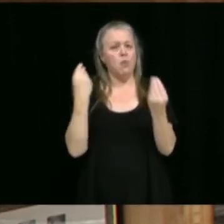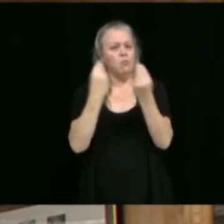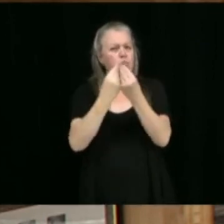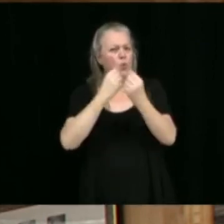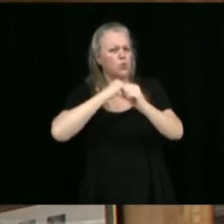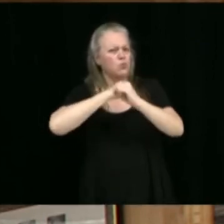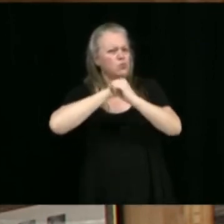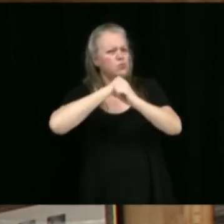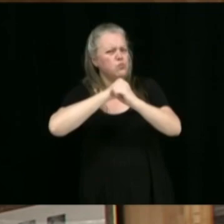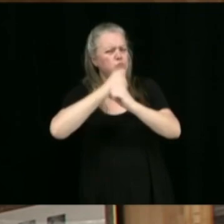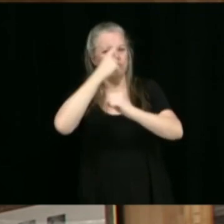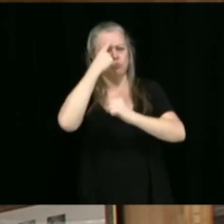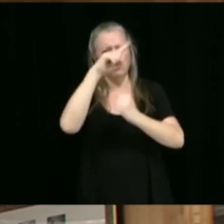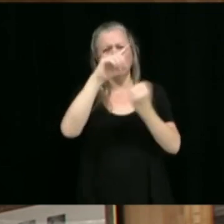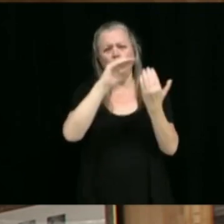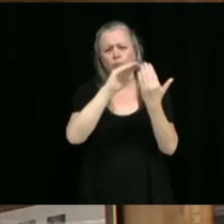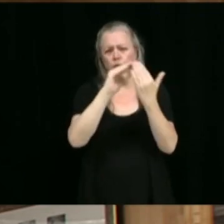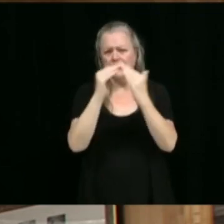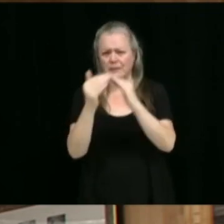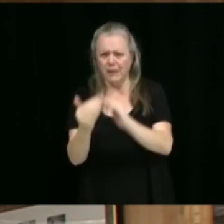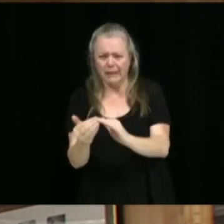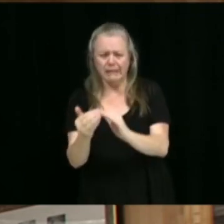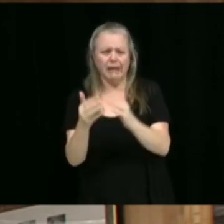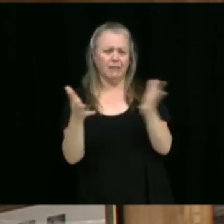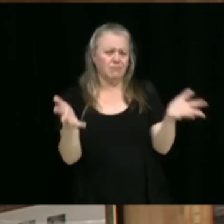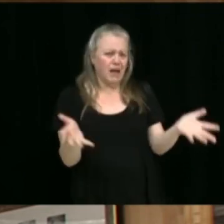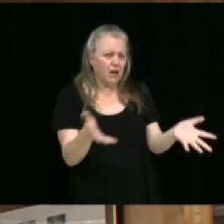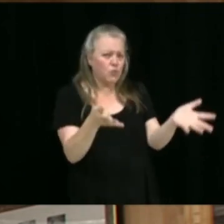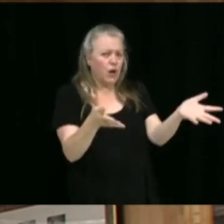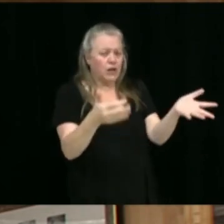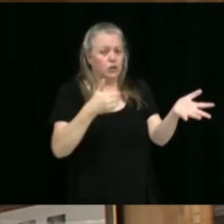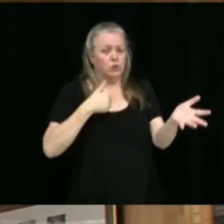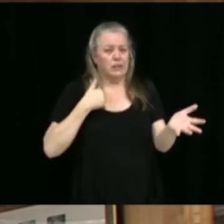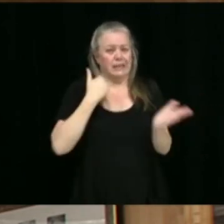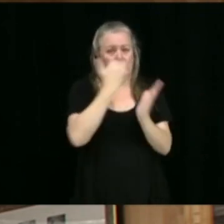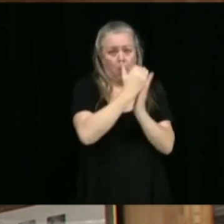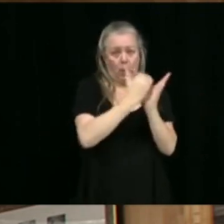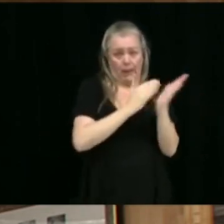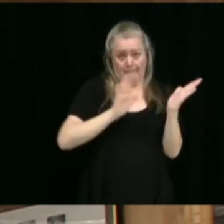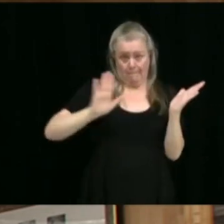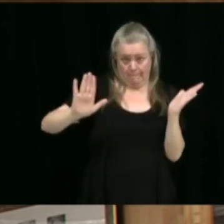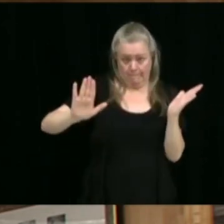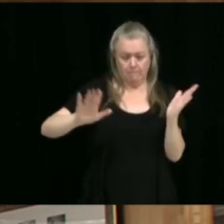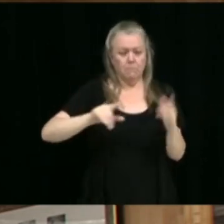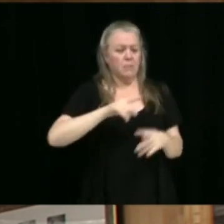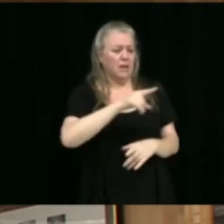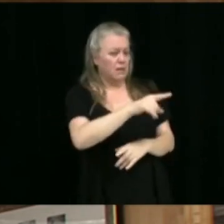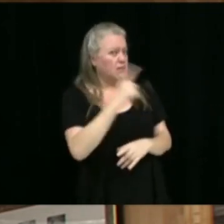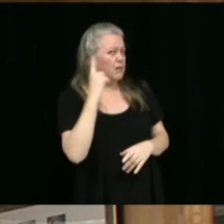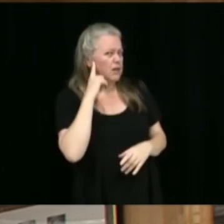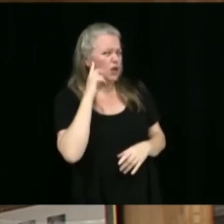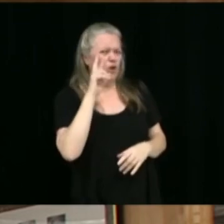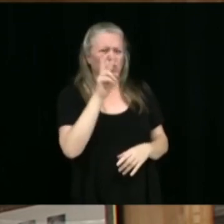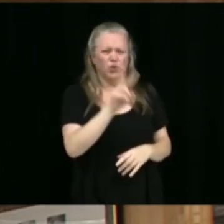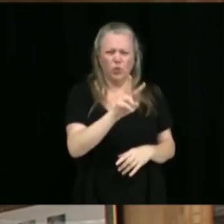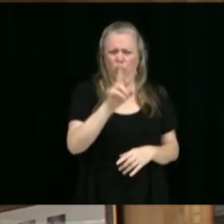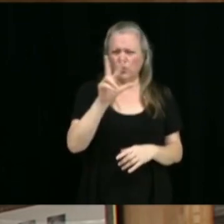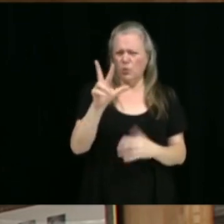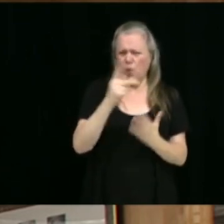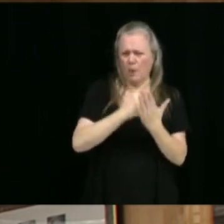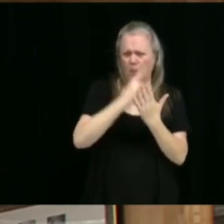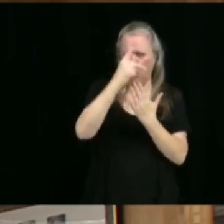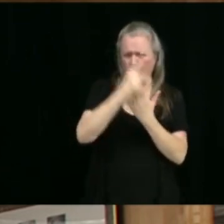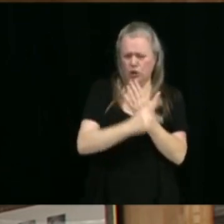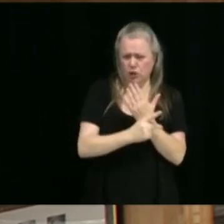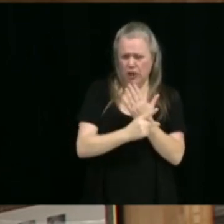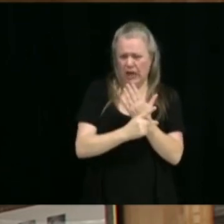les municipalités, pour les encourager à utiliser leur programme. Puis, il me semble que je vous avais entendu dire que vous aviez peut-être 2-3 projets,